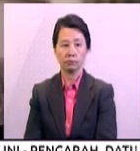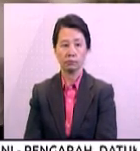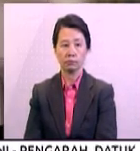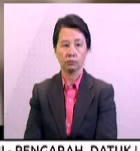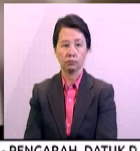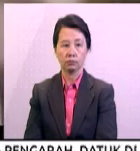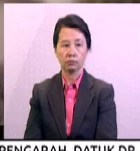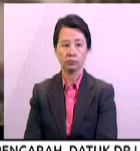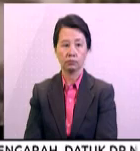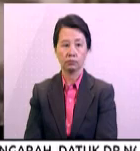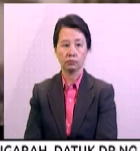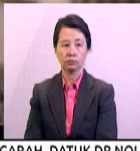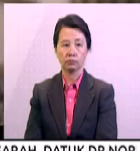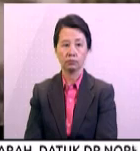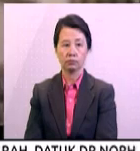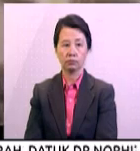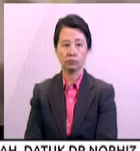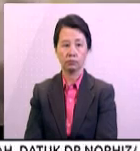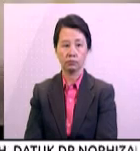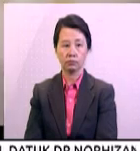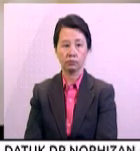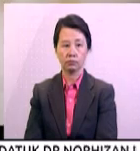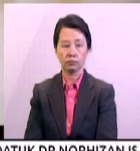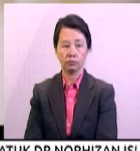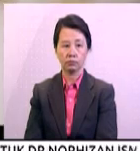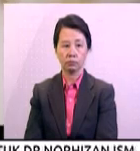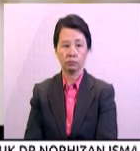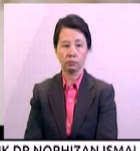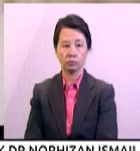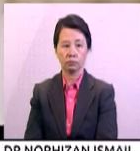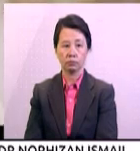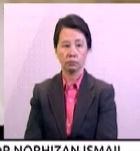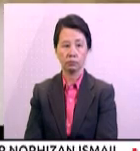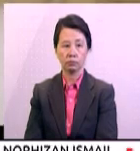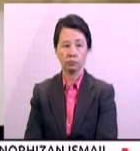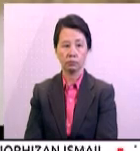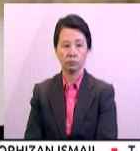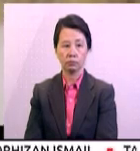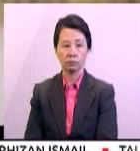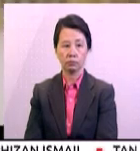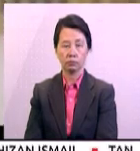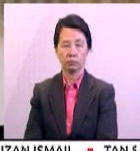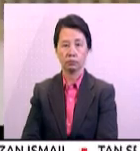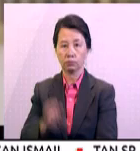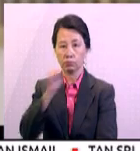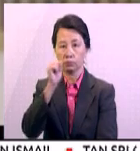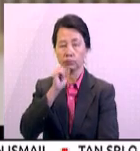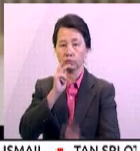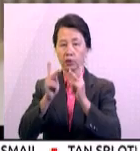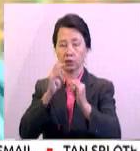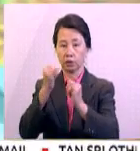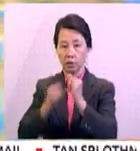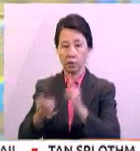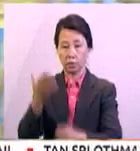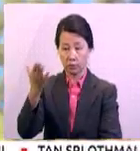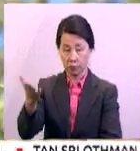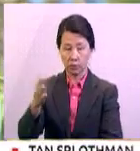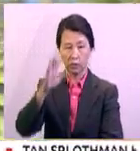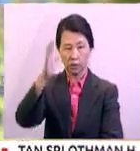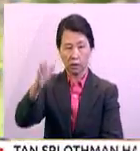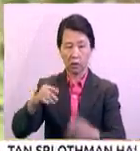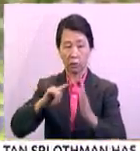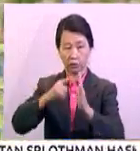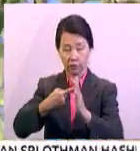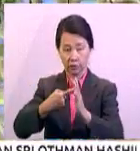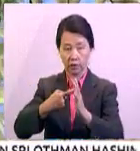cara untuk aku membuktikan. Pelantun lagu Kata Akhirmu Arif Bahran bakal